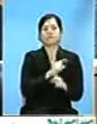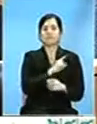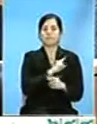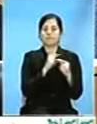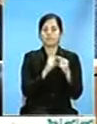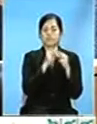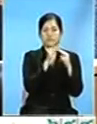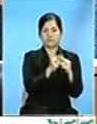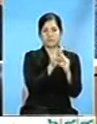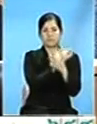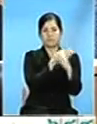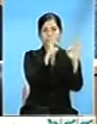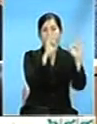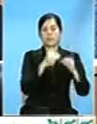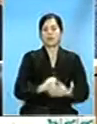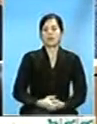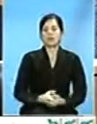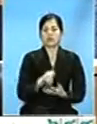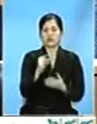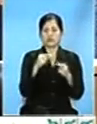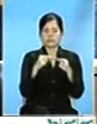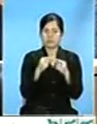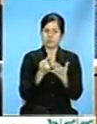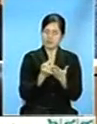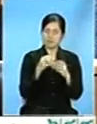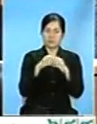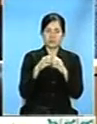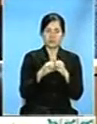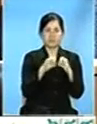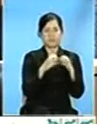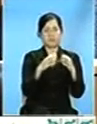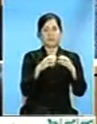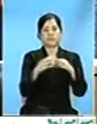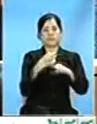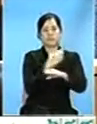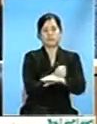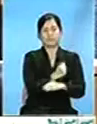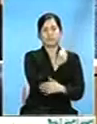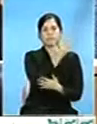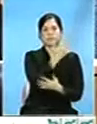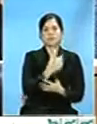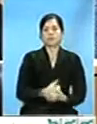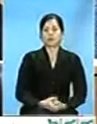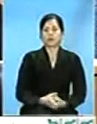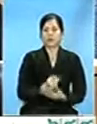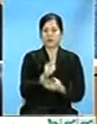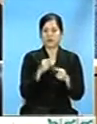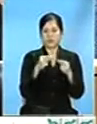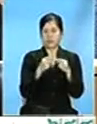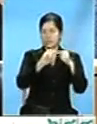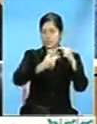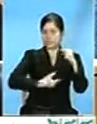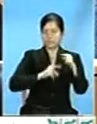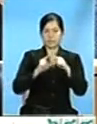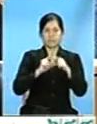ระจากพรรคการเมืองจากผู้ดำรงตำแหน่งทางการเมืองจากนักการเมืองจากส.ส.